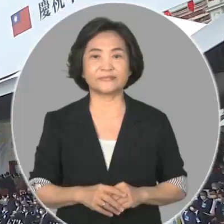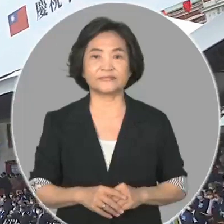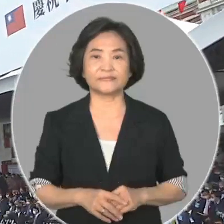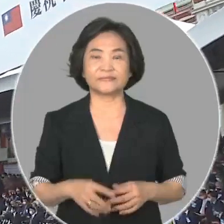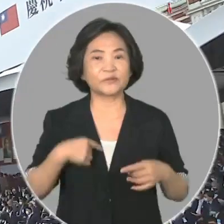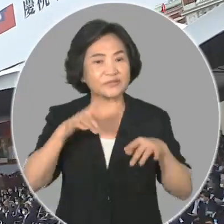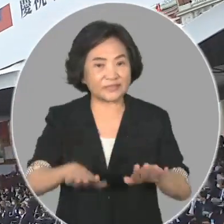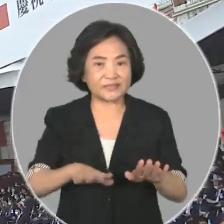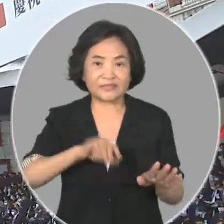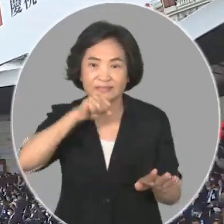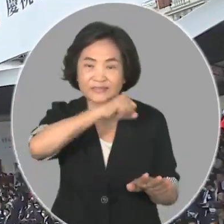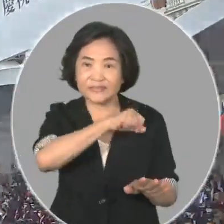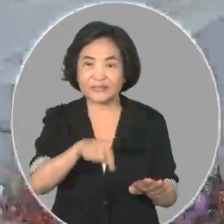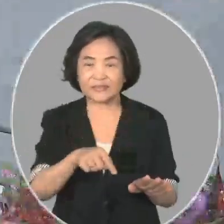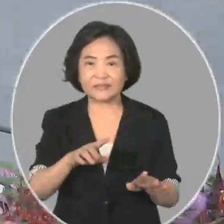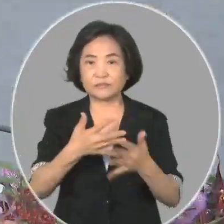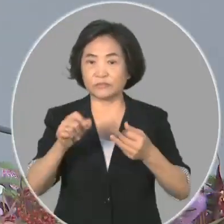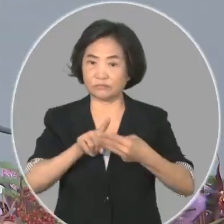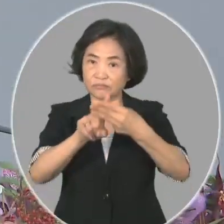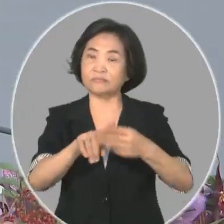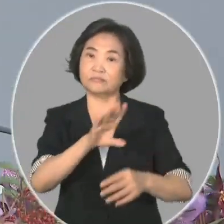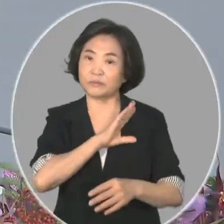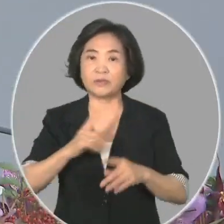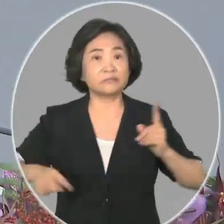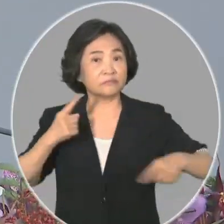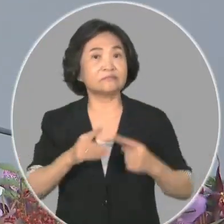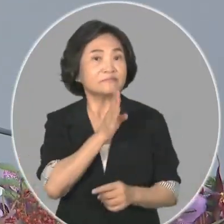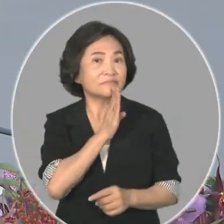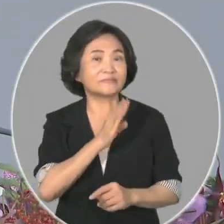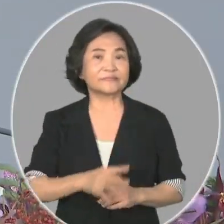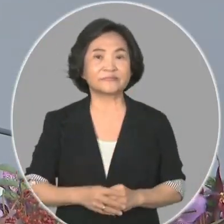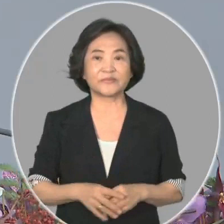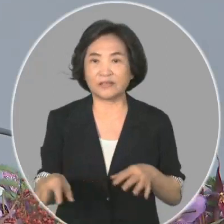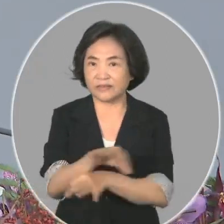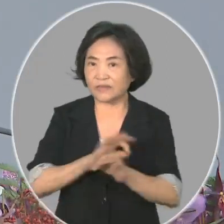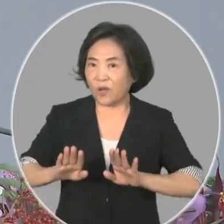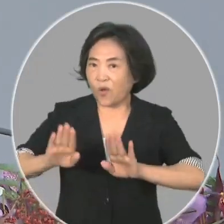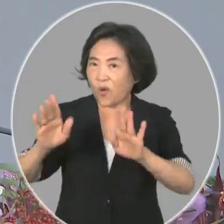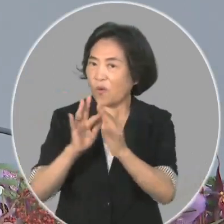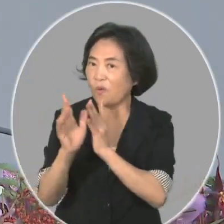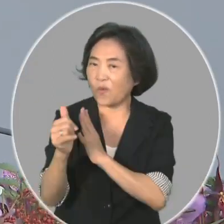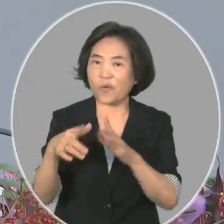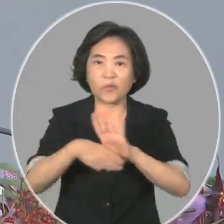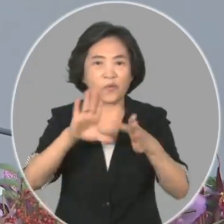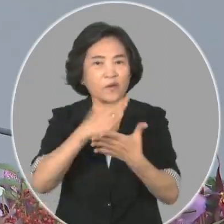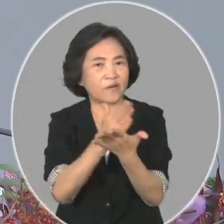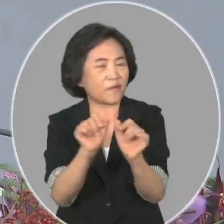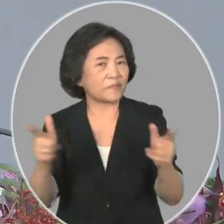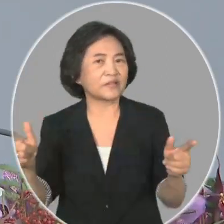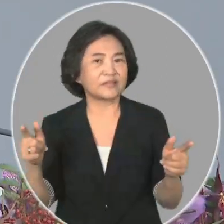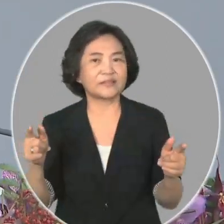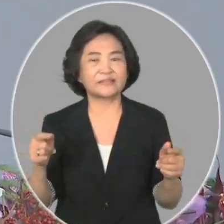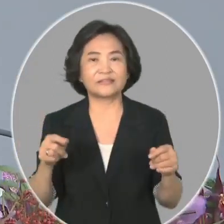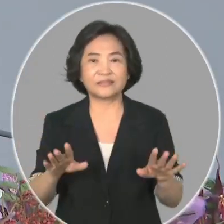现在的台湾很民主，很自由，经济繁荣，文化多元，不